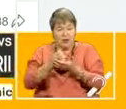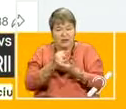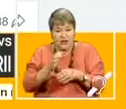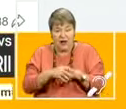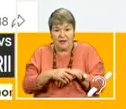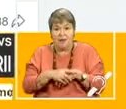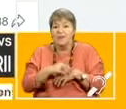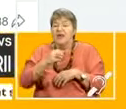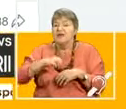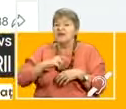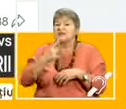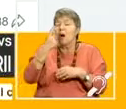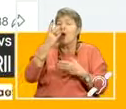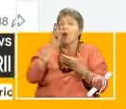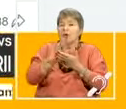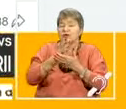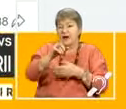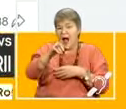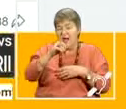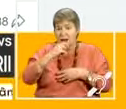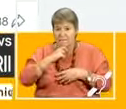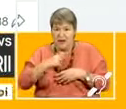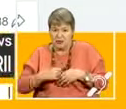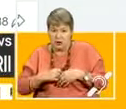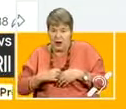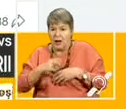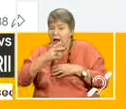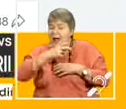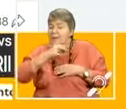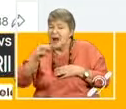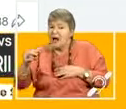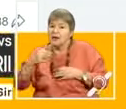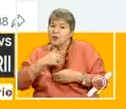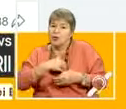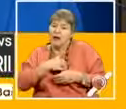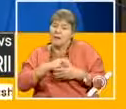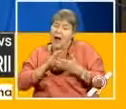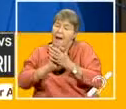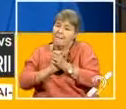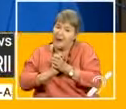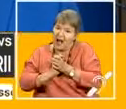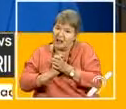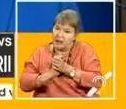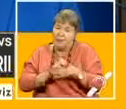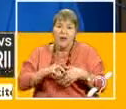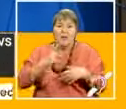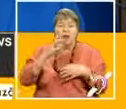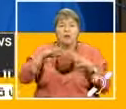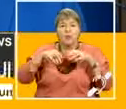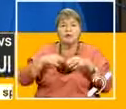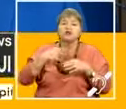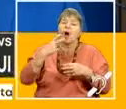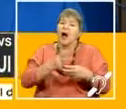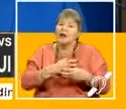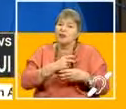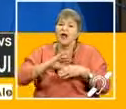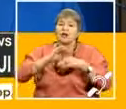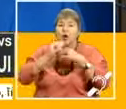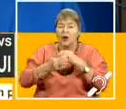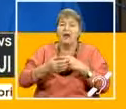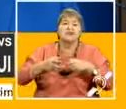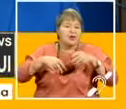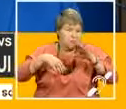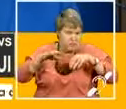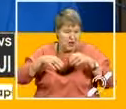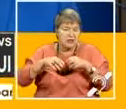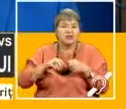o decizie asumată și că pleacă cu inima împăcată. Gavrilița a felicitat colegii pentru munca